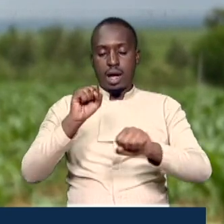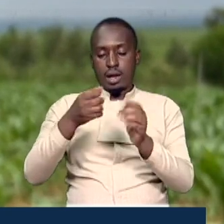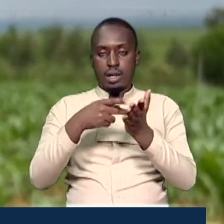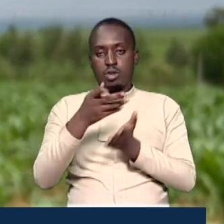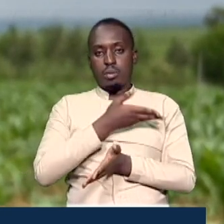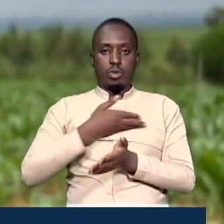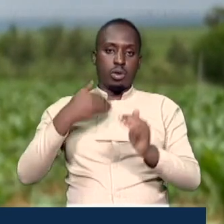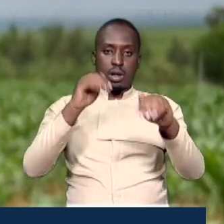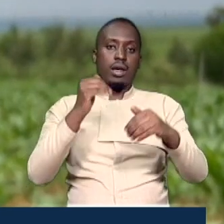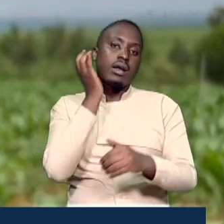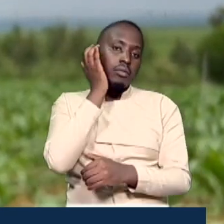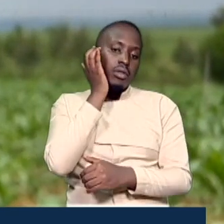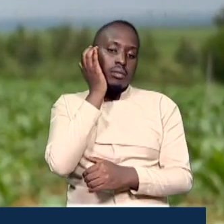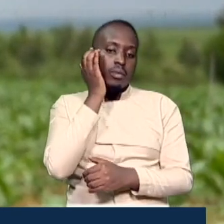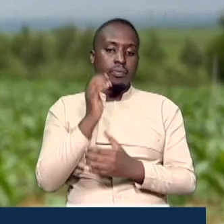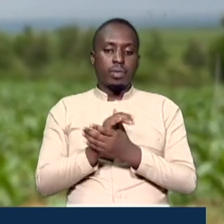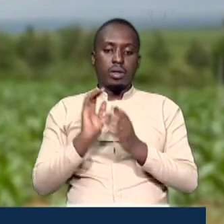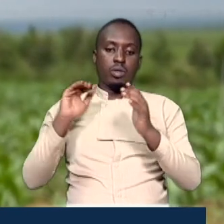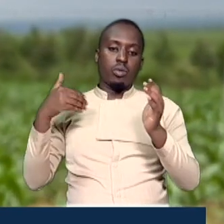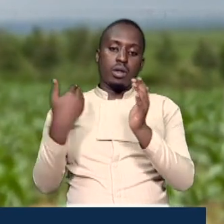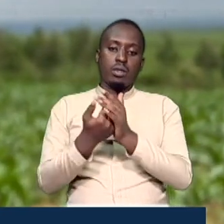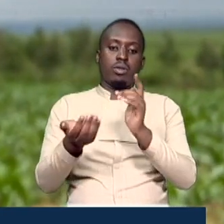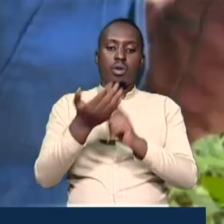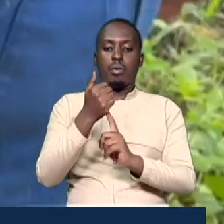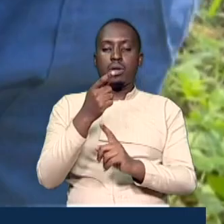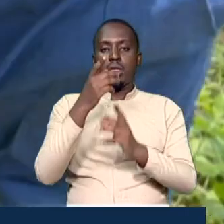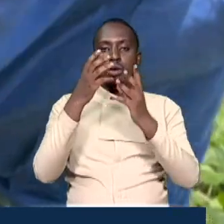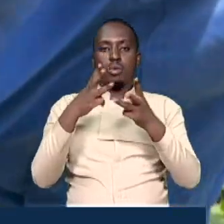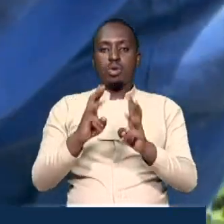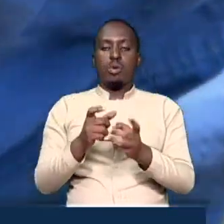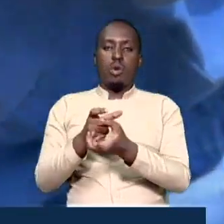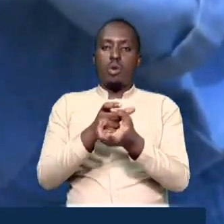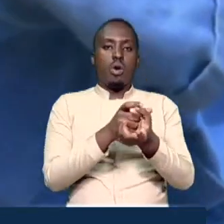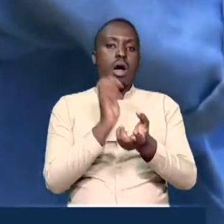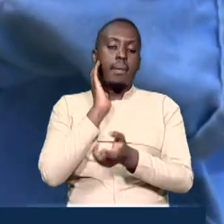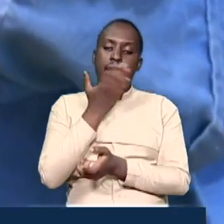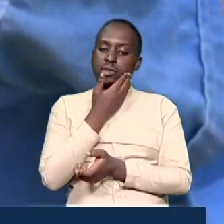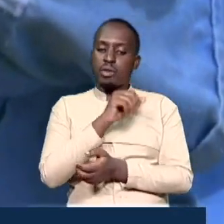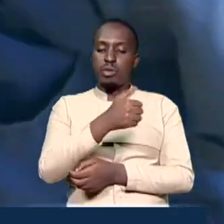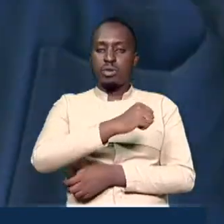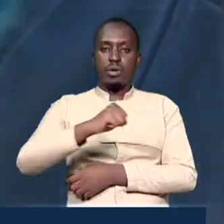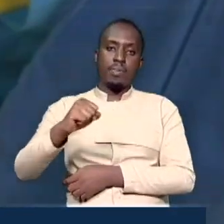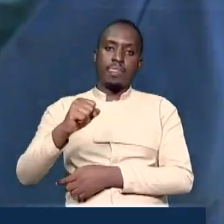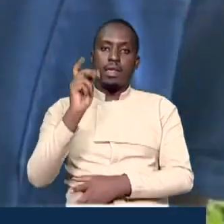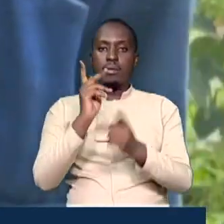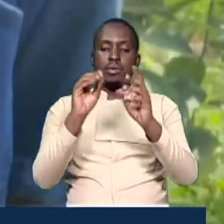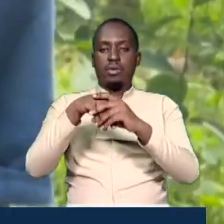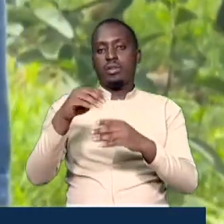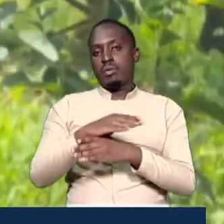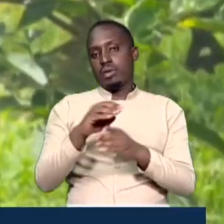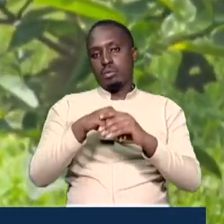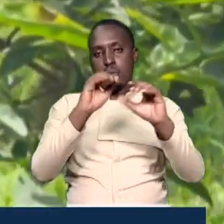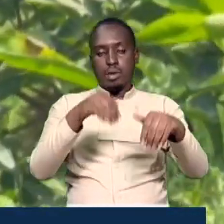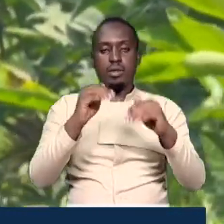na hii. Kurumpa kwa mpote, tutuajiza kuchi, kwa tukwara bonyeri kasi. Kurundi ruhande, abasho imari mu buhinzi